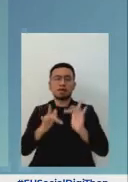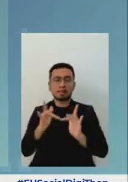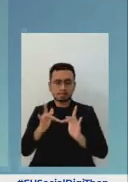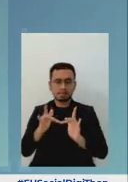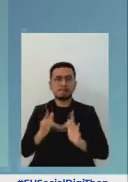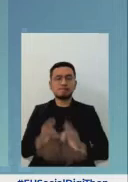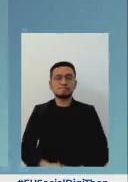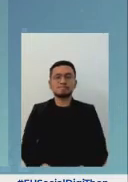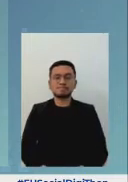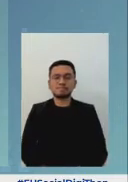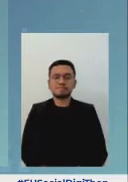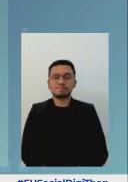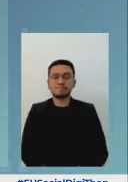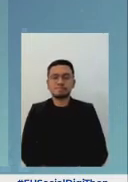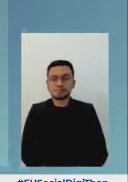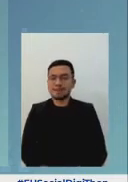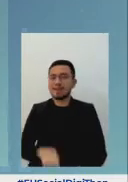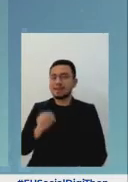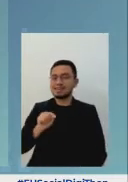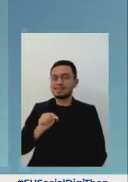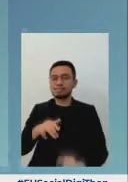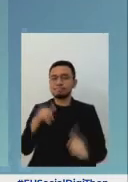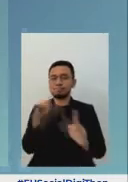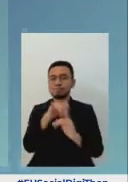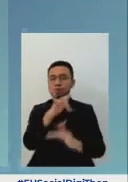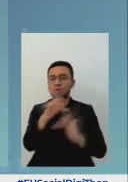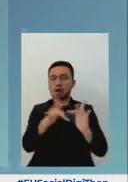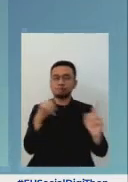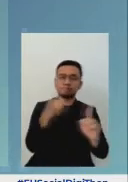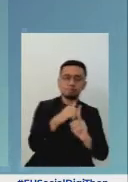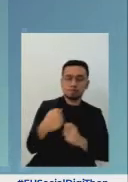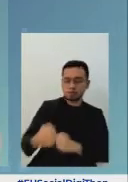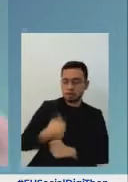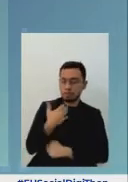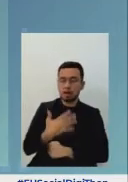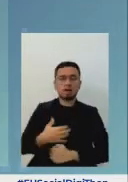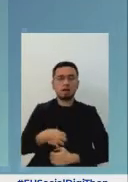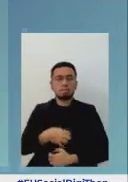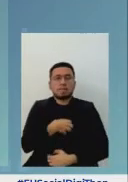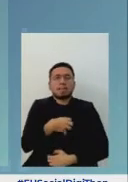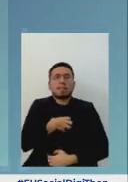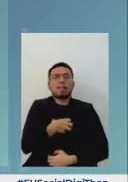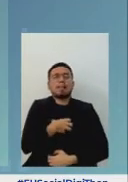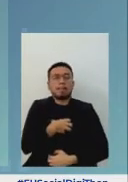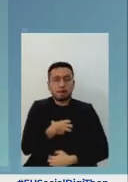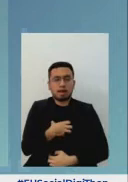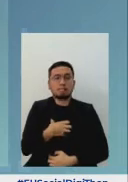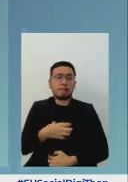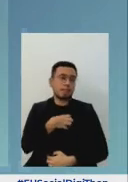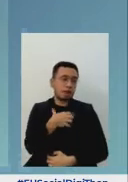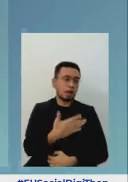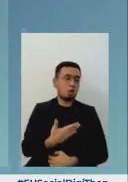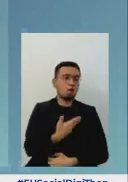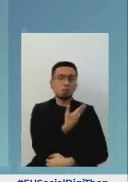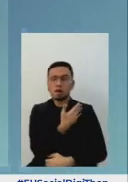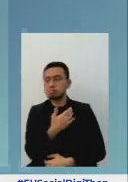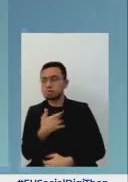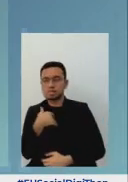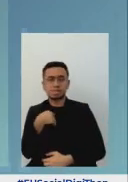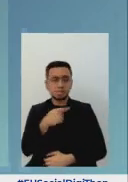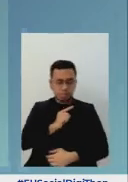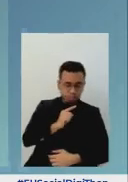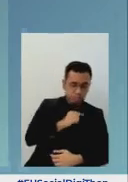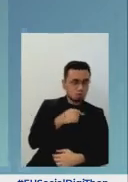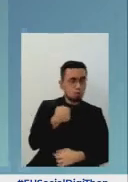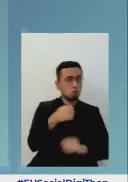sekarang ini. Dan cyberbullying ini juga bisa menyebabkan gangguan mental, terutama buat mereka korban yang tidak berani mencari pertolongan. Dan